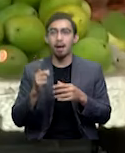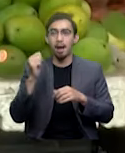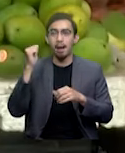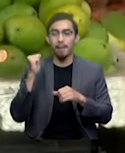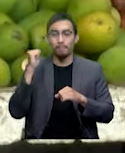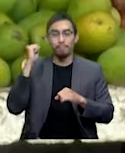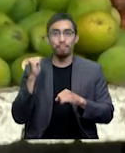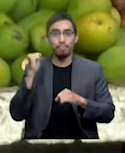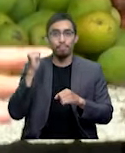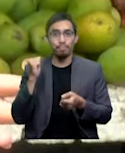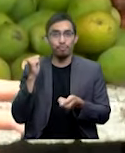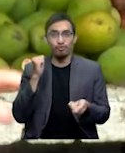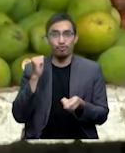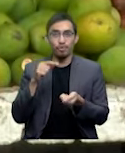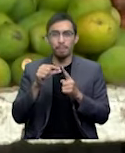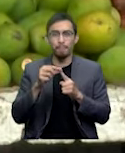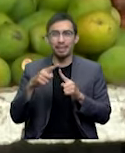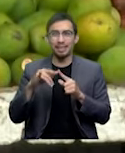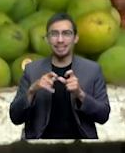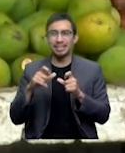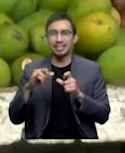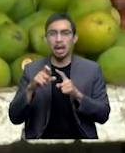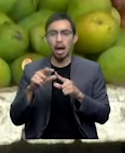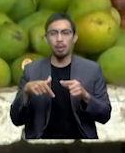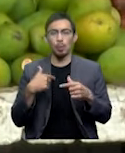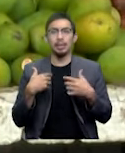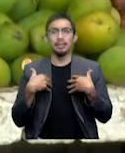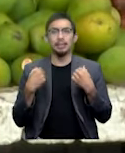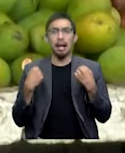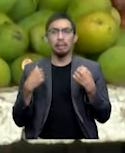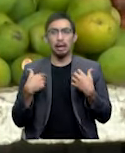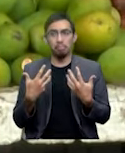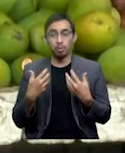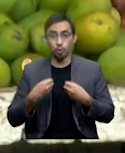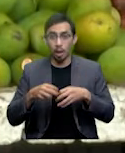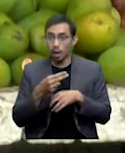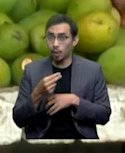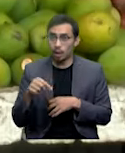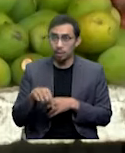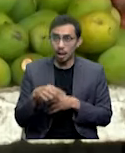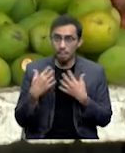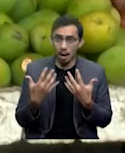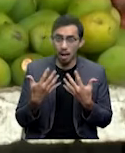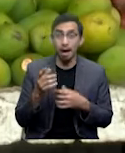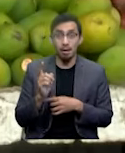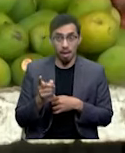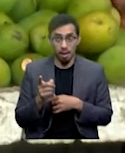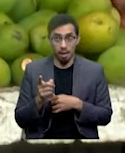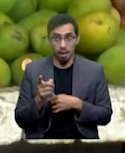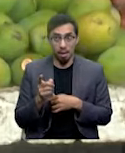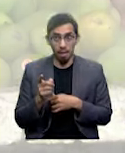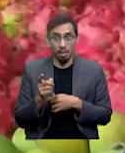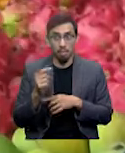untuk kesehatan. Seperti apakah anggur Muscat yang beredar di Indonesia? Apakah juga terdapat residu pestisida